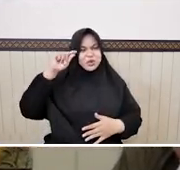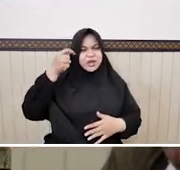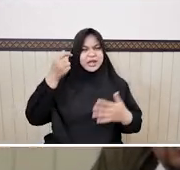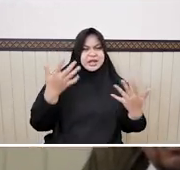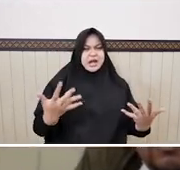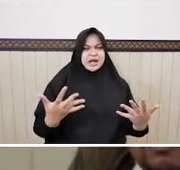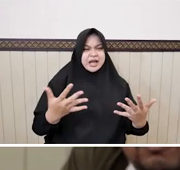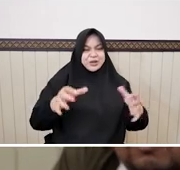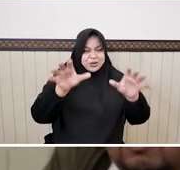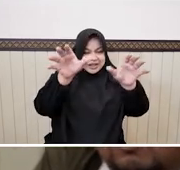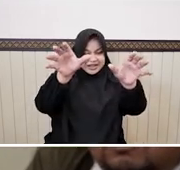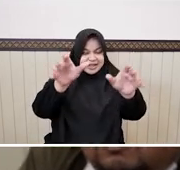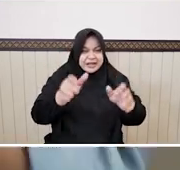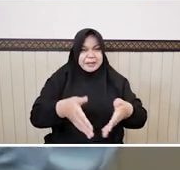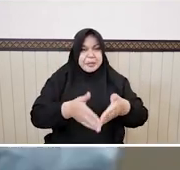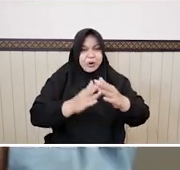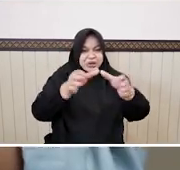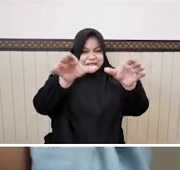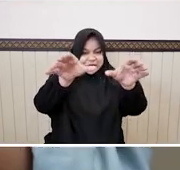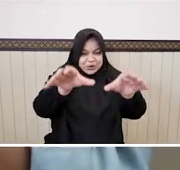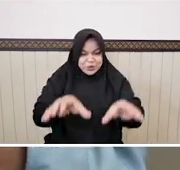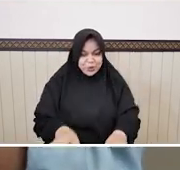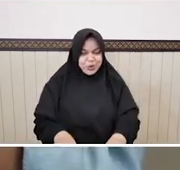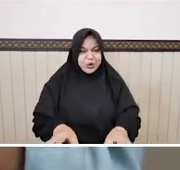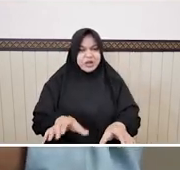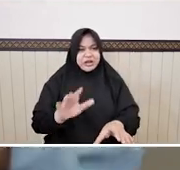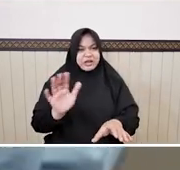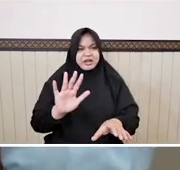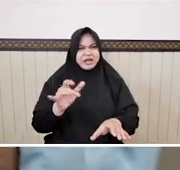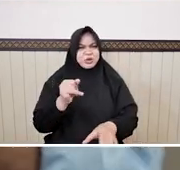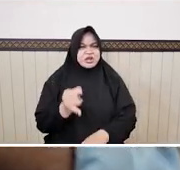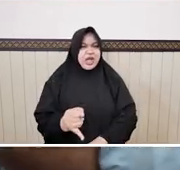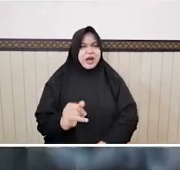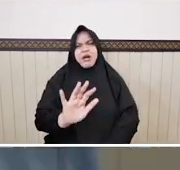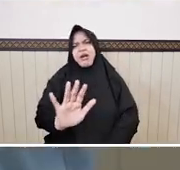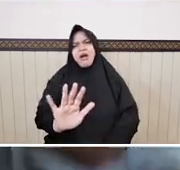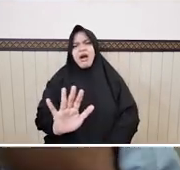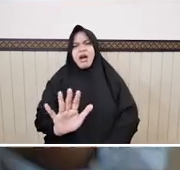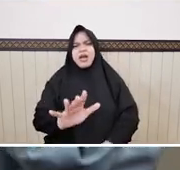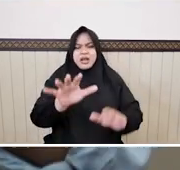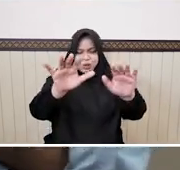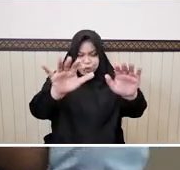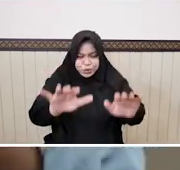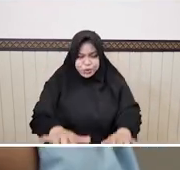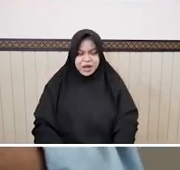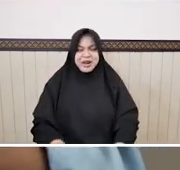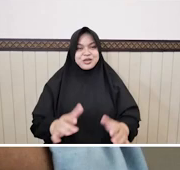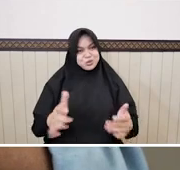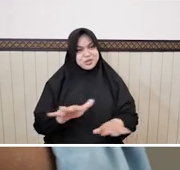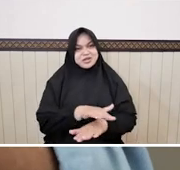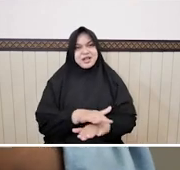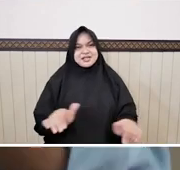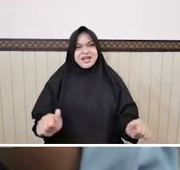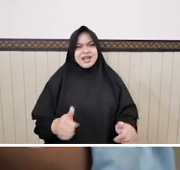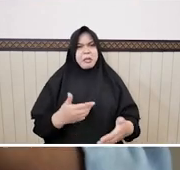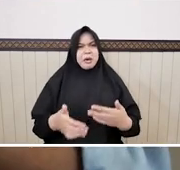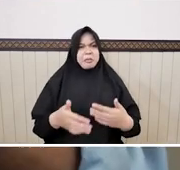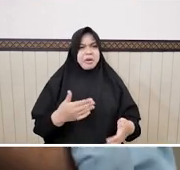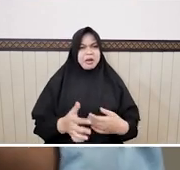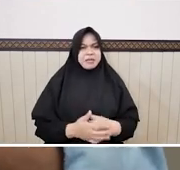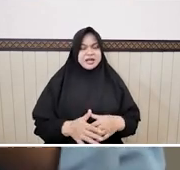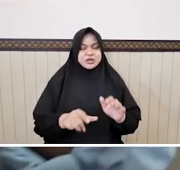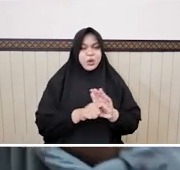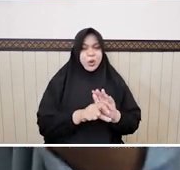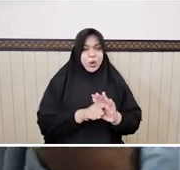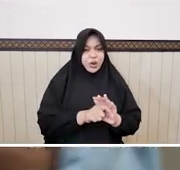ketika kemudian itu diturunkan Apakah berguna konotasi piye diturunkan saja sudah menyelesaikan masalah misalnya